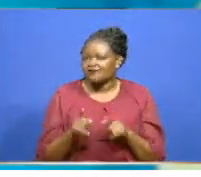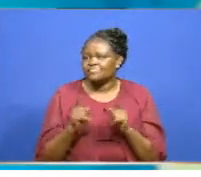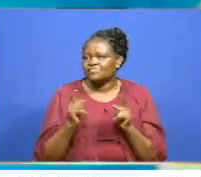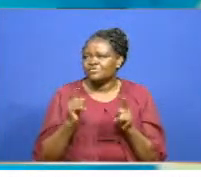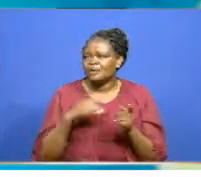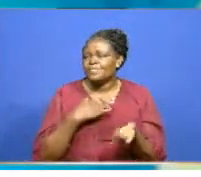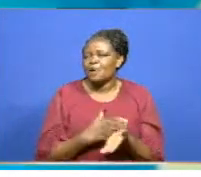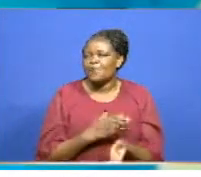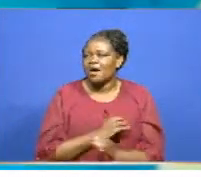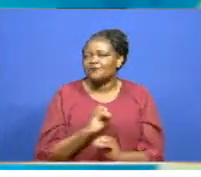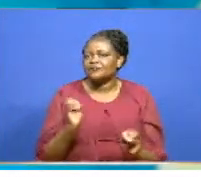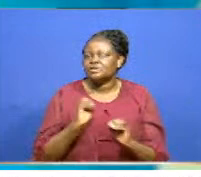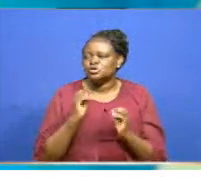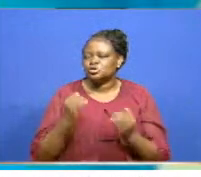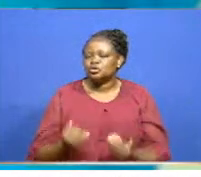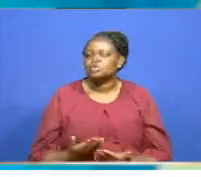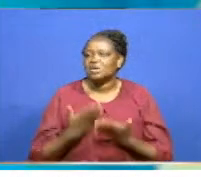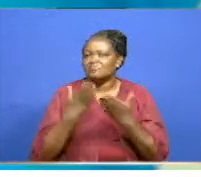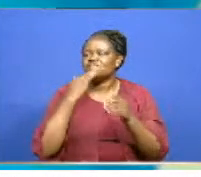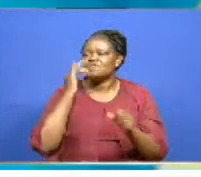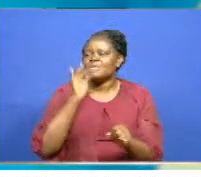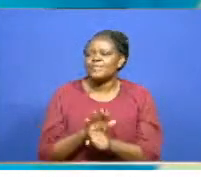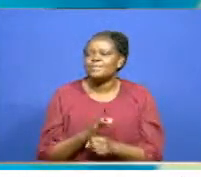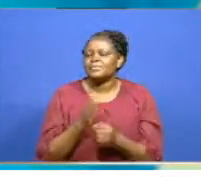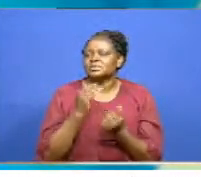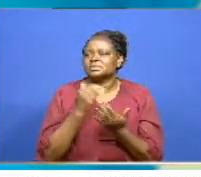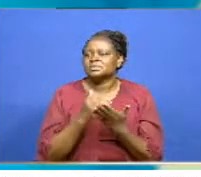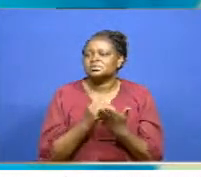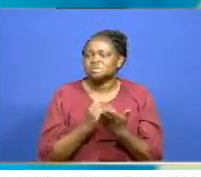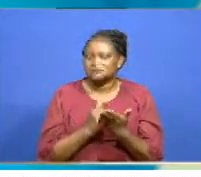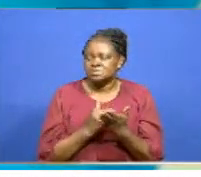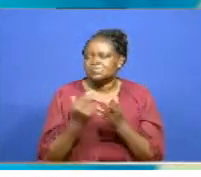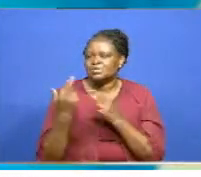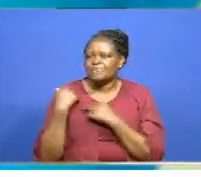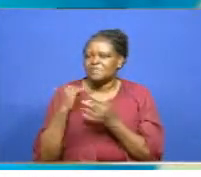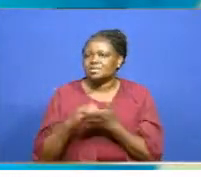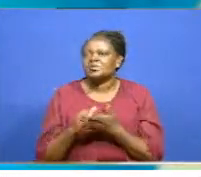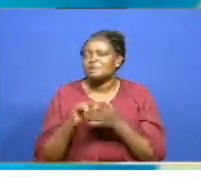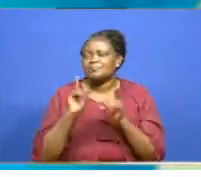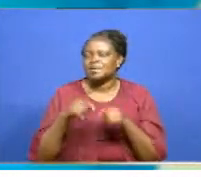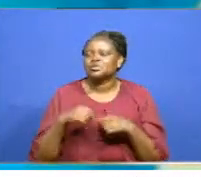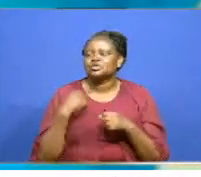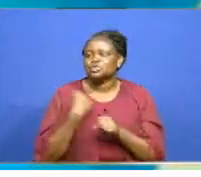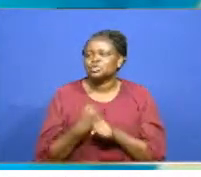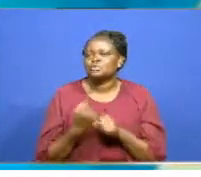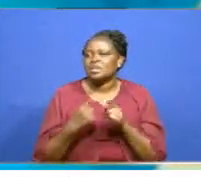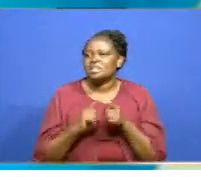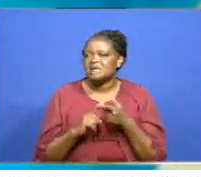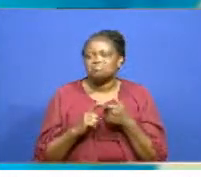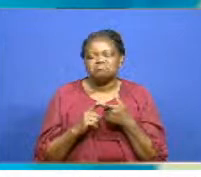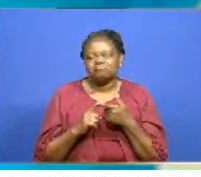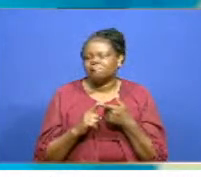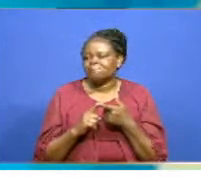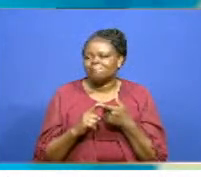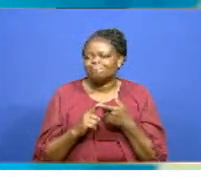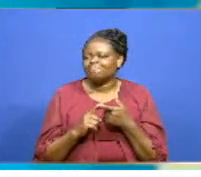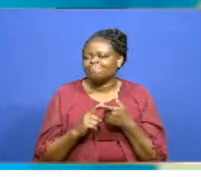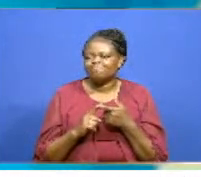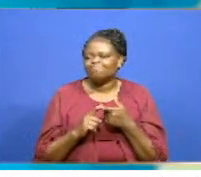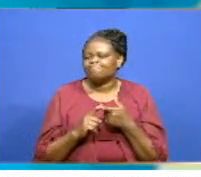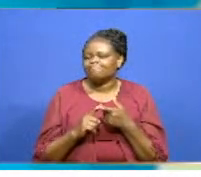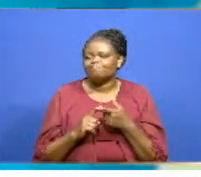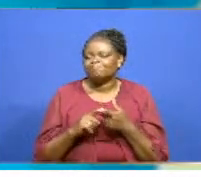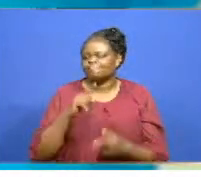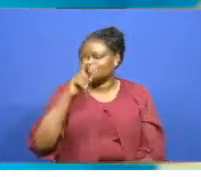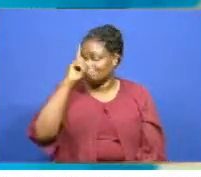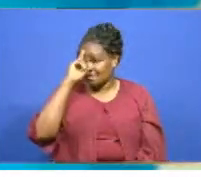uwezo wa kudeliver on the promise and agenda and mandate ambayo inafaa afanye, then tutakuwa tuna make serious